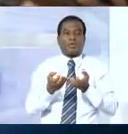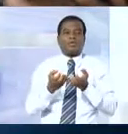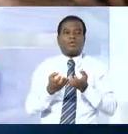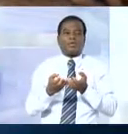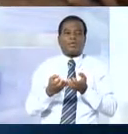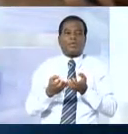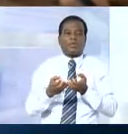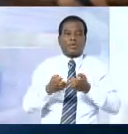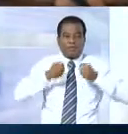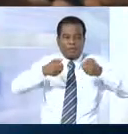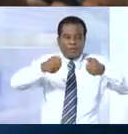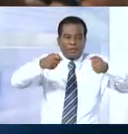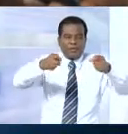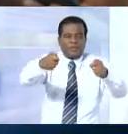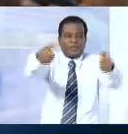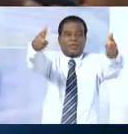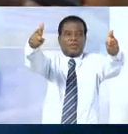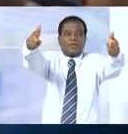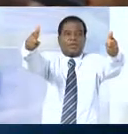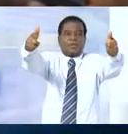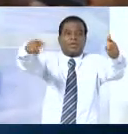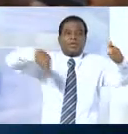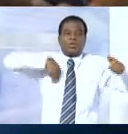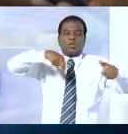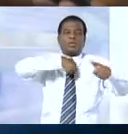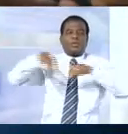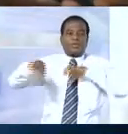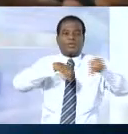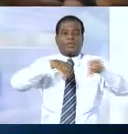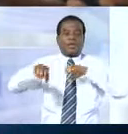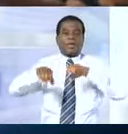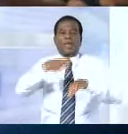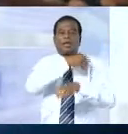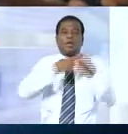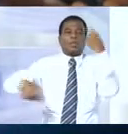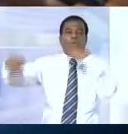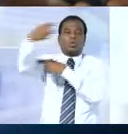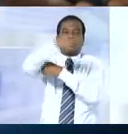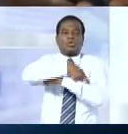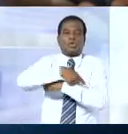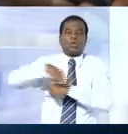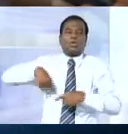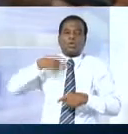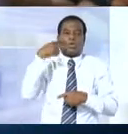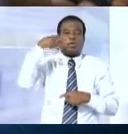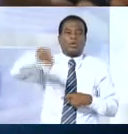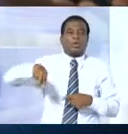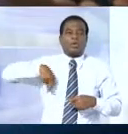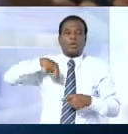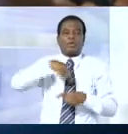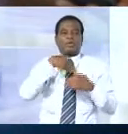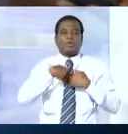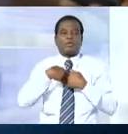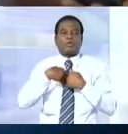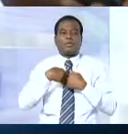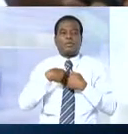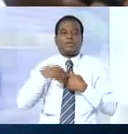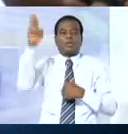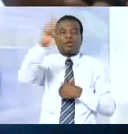coup d'accélération. Nous l'avons fait et aujourd'hui nous estimons que nous avons eu